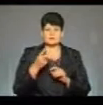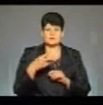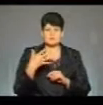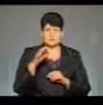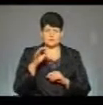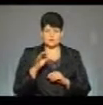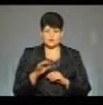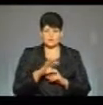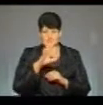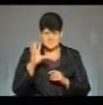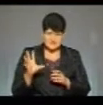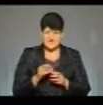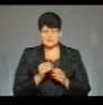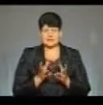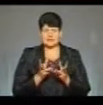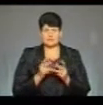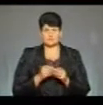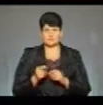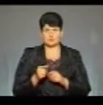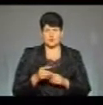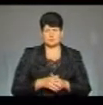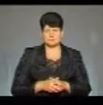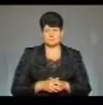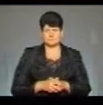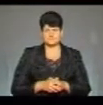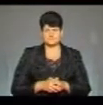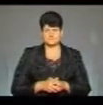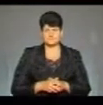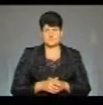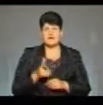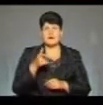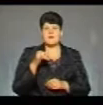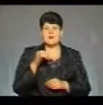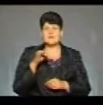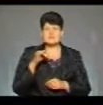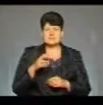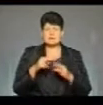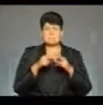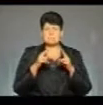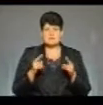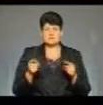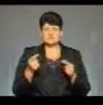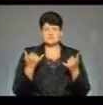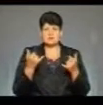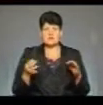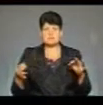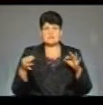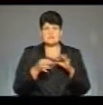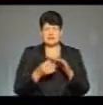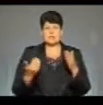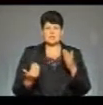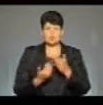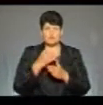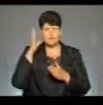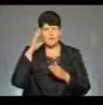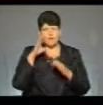загальної кількості в Тернополі, зазначив Віталій Грубенюк. На Гаївському мості в Тернополі сьогодні під'єднали новий водопровід, вартість